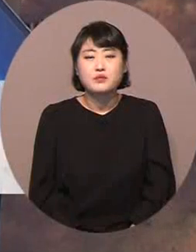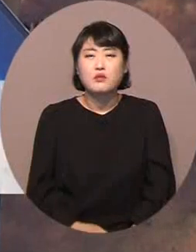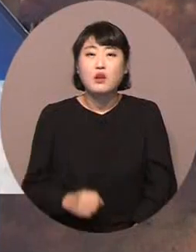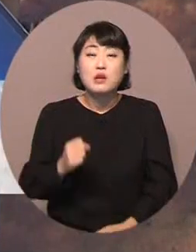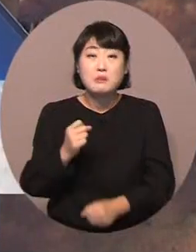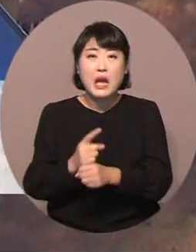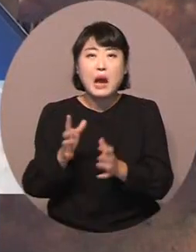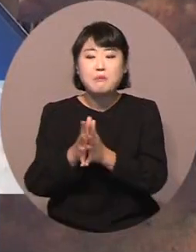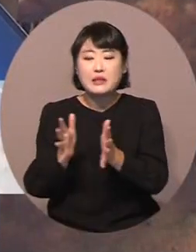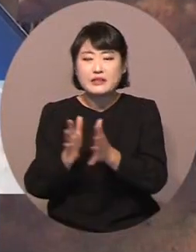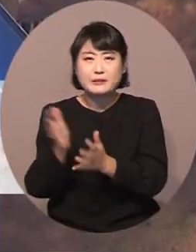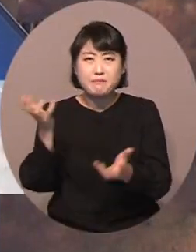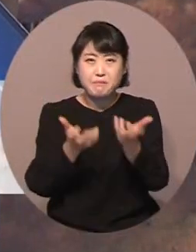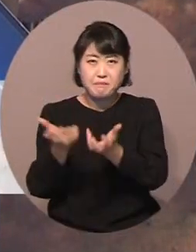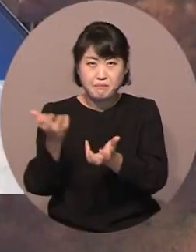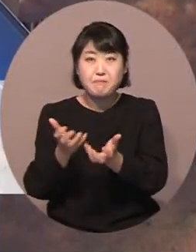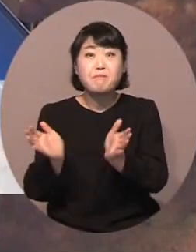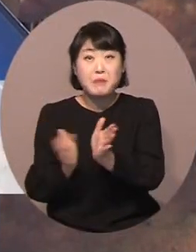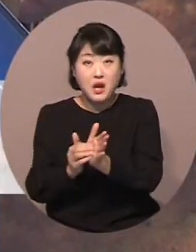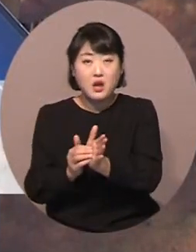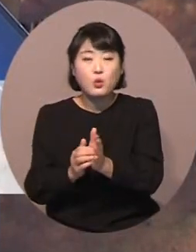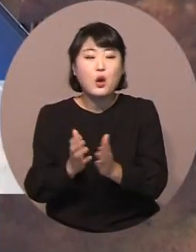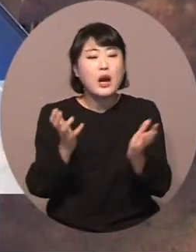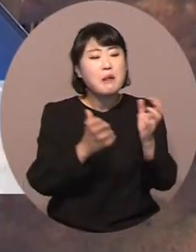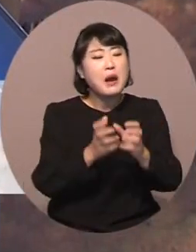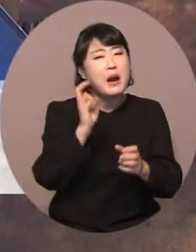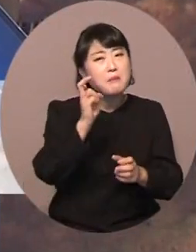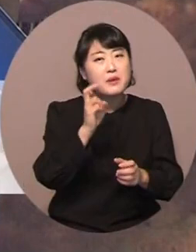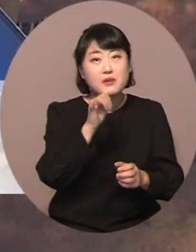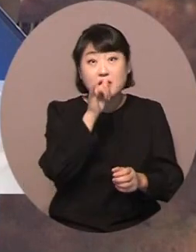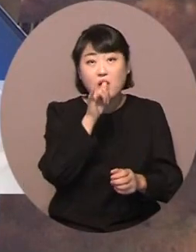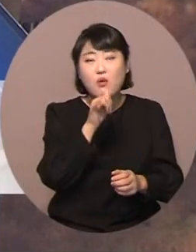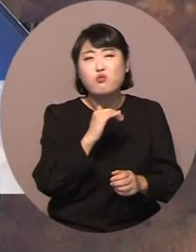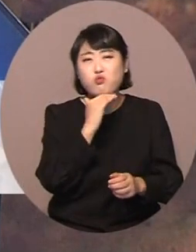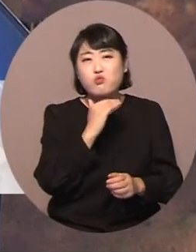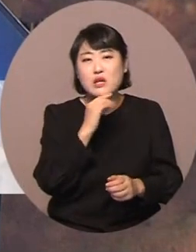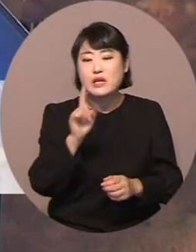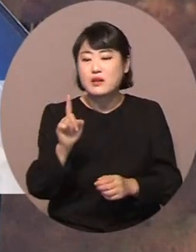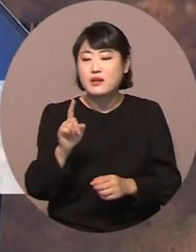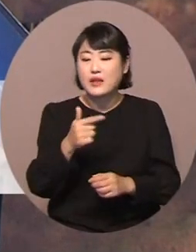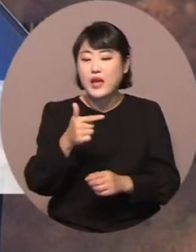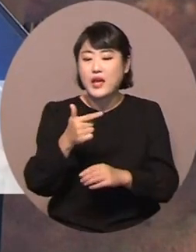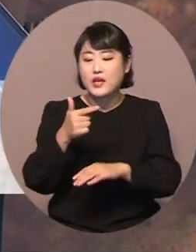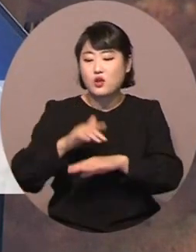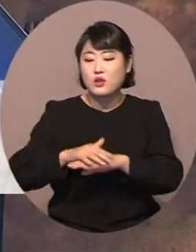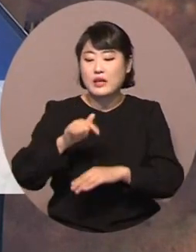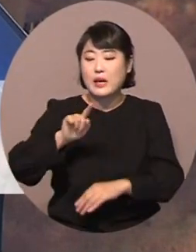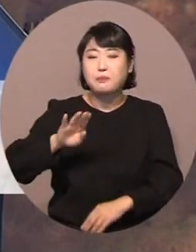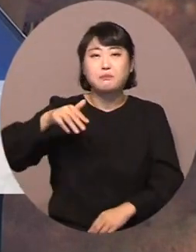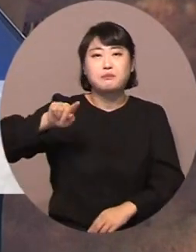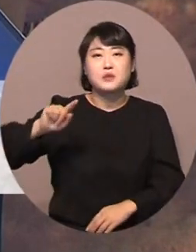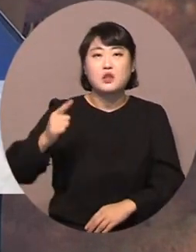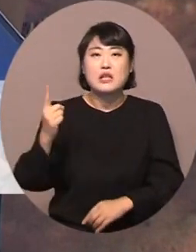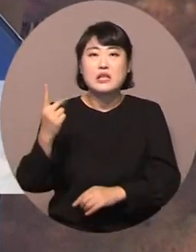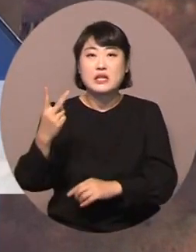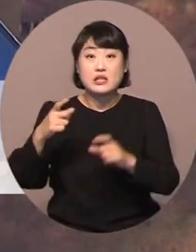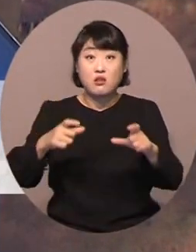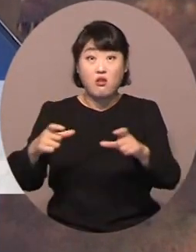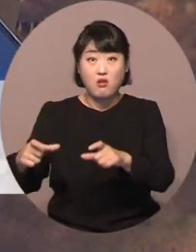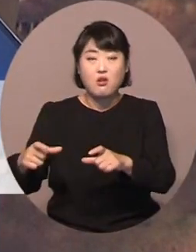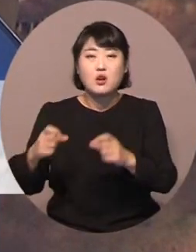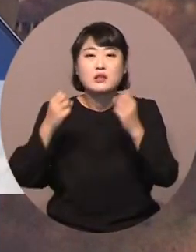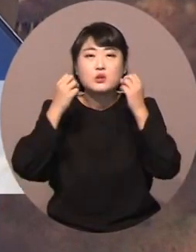이미 입주했거나 입주를 앞둔 대전 갑천 1, 2블록 주민들을 위해 최근 초등학교 신설이